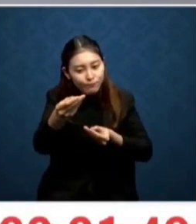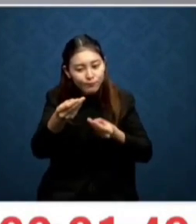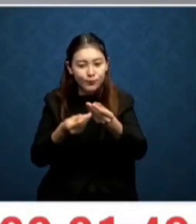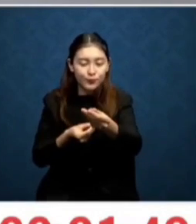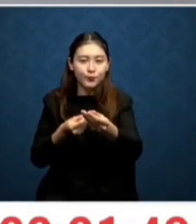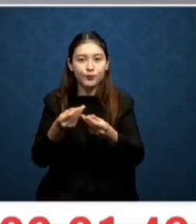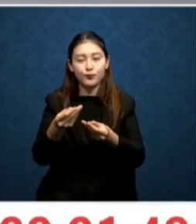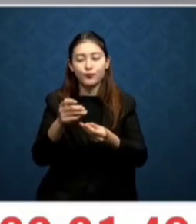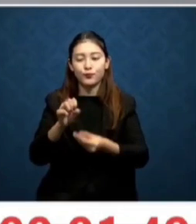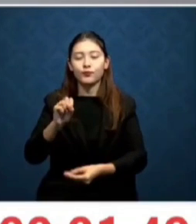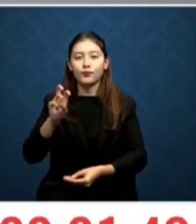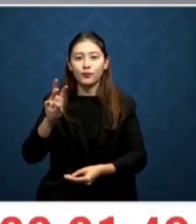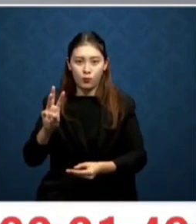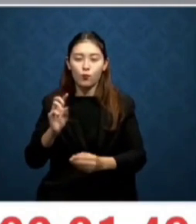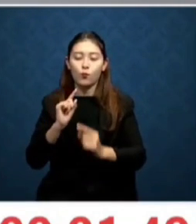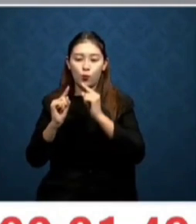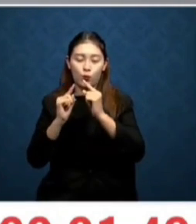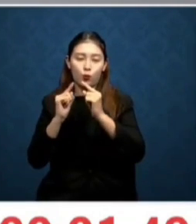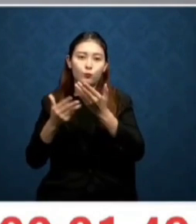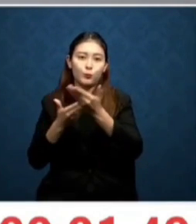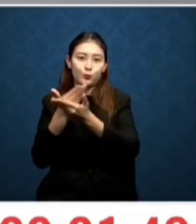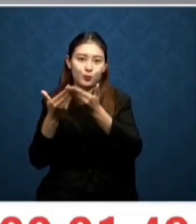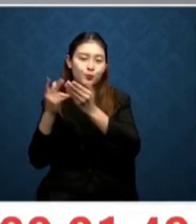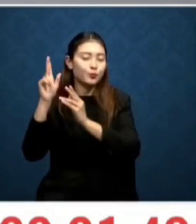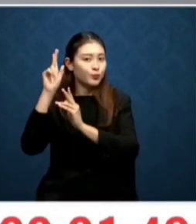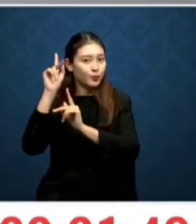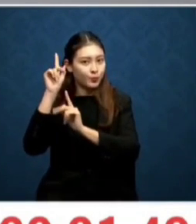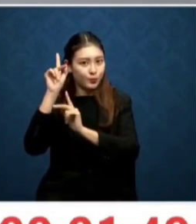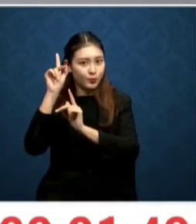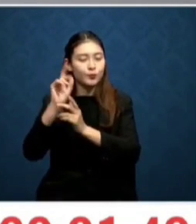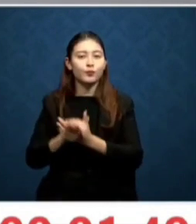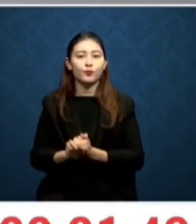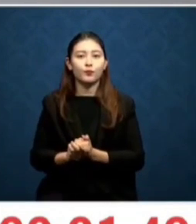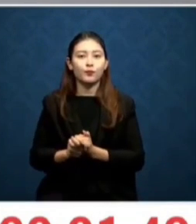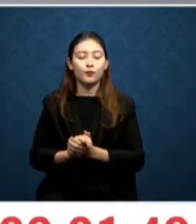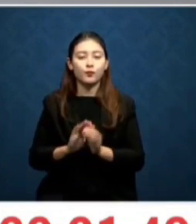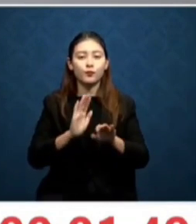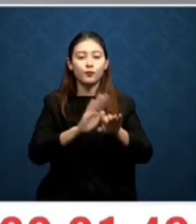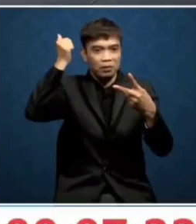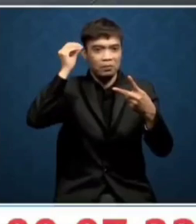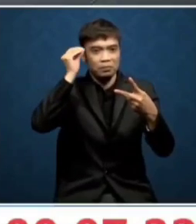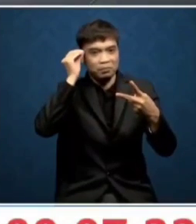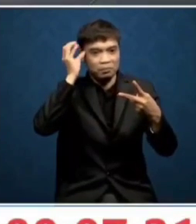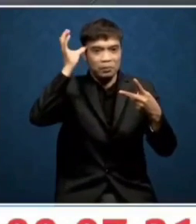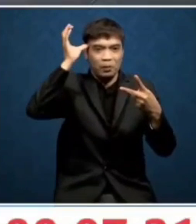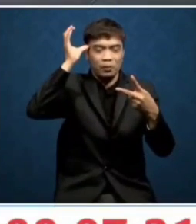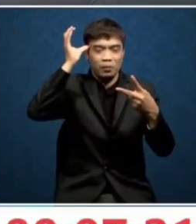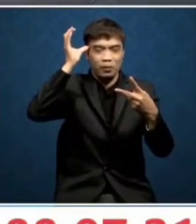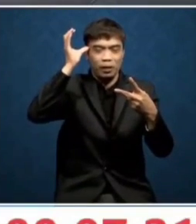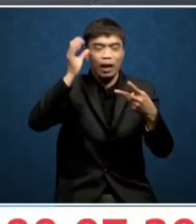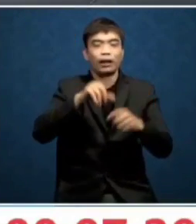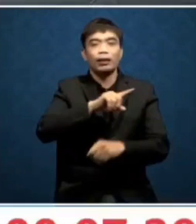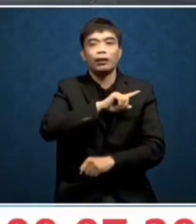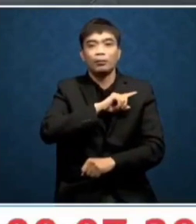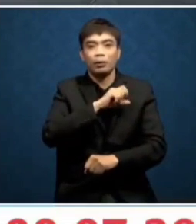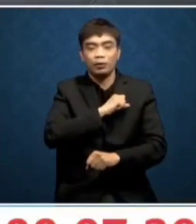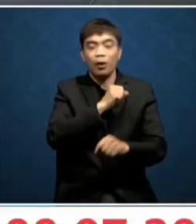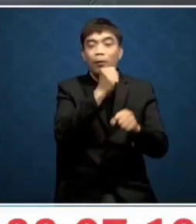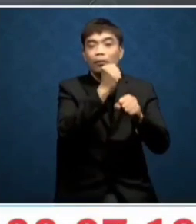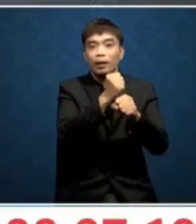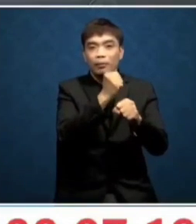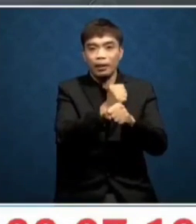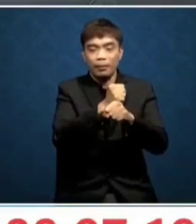วาระการตงนะกรรธิการสามัเพื่อสั loadsถมาชิคให้ดำรกตำแหน่งกรรธิการสามันประจบคิธธ Haheตามค่อปัครับ ก ประชงบธธ mamy